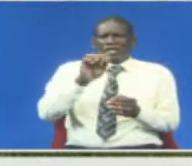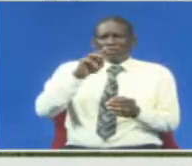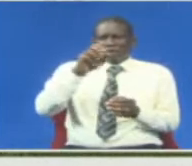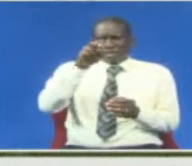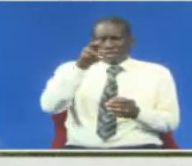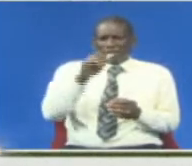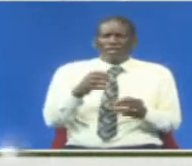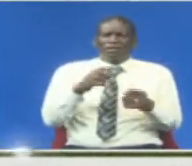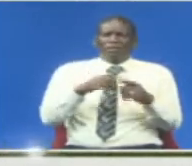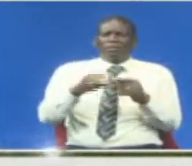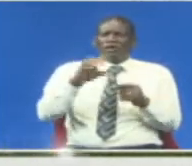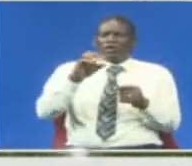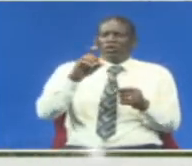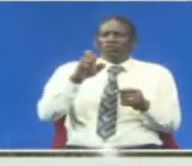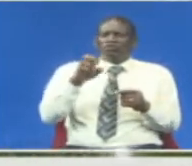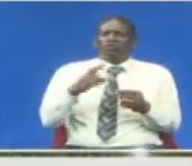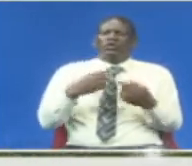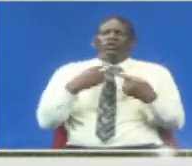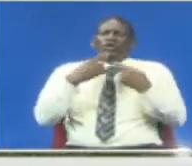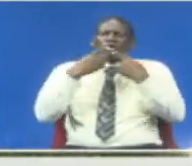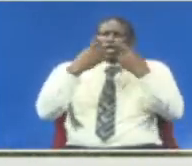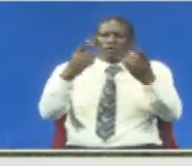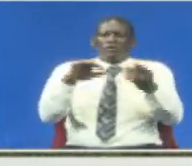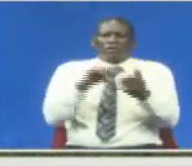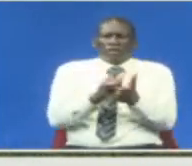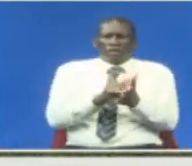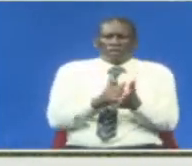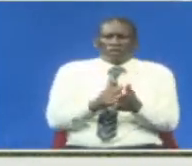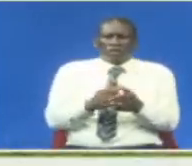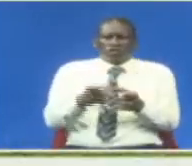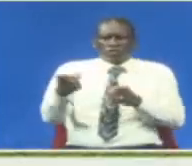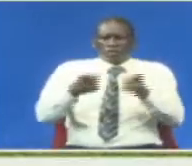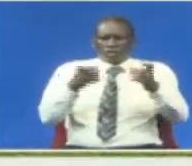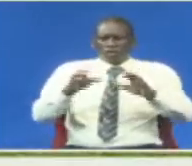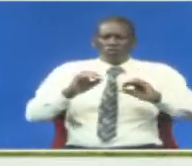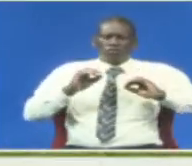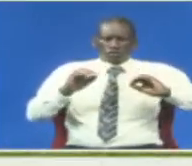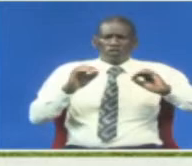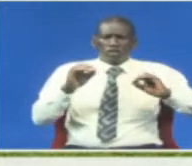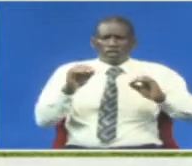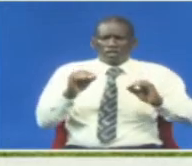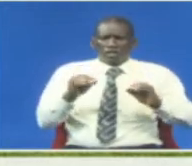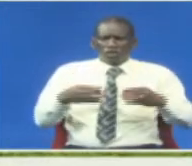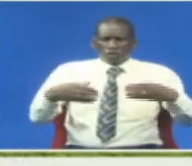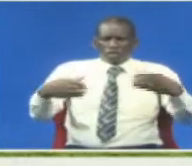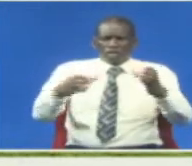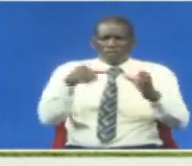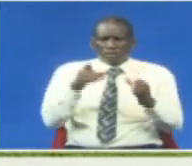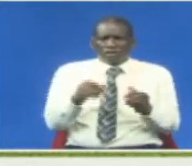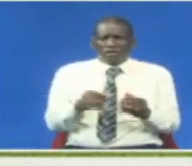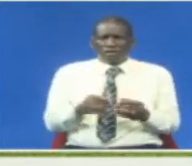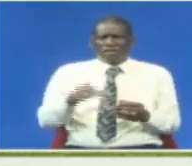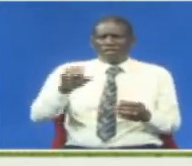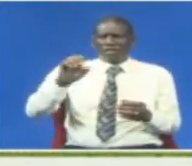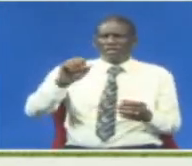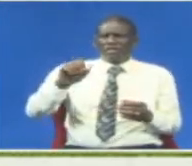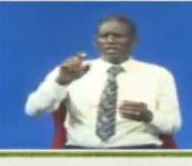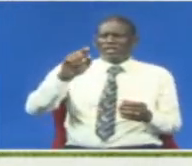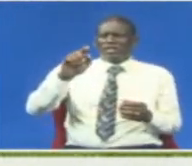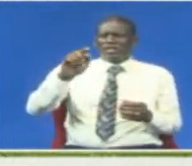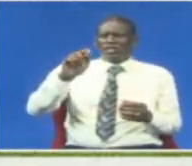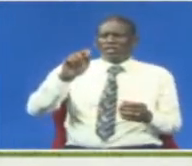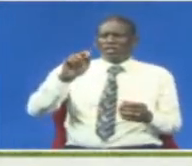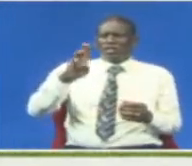kwamba Odor alitangaza kuwa mkurugenzi na wa ufunzi wa klabu hiyo Sheikh Twahir Muhiddin,